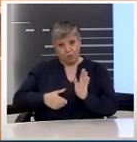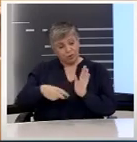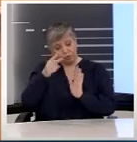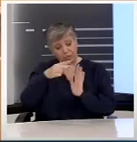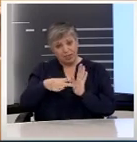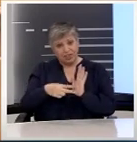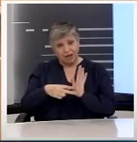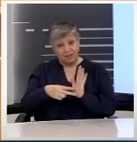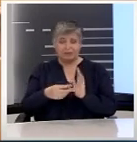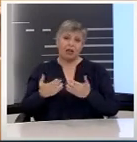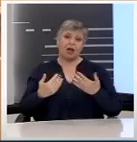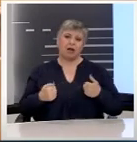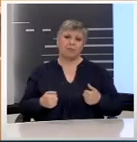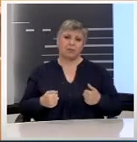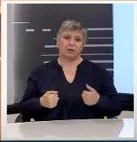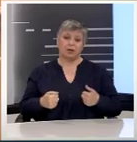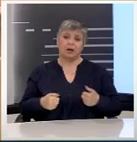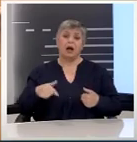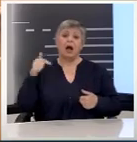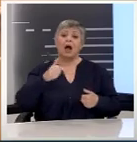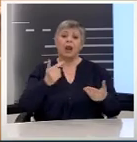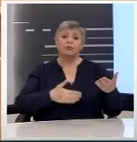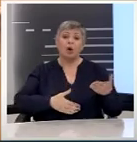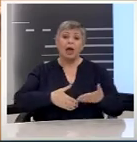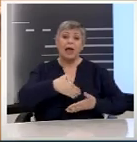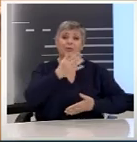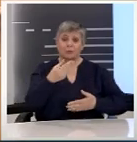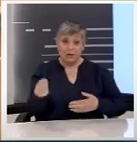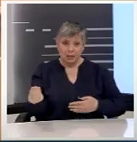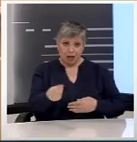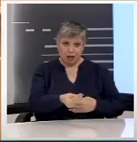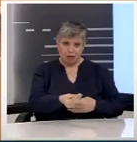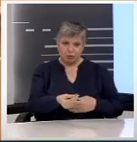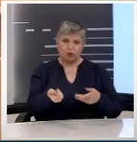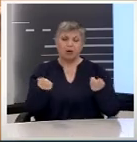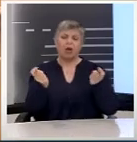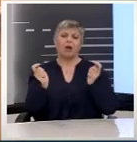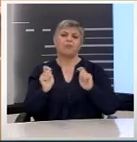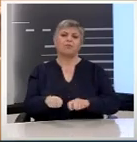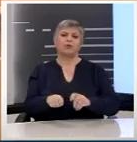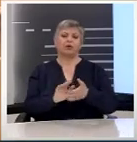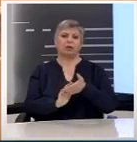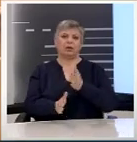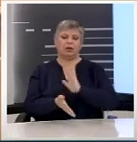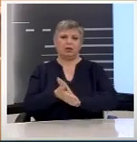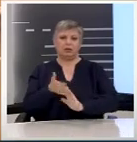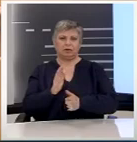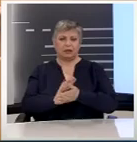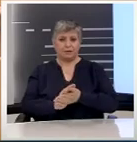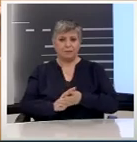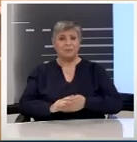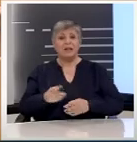δεν περιλαμβάνεται στο δημοσίευμα της εφημερίδας ντοκουμέντο. Έτσι. Λοιπόν, όταν ερχόμαστε εδώ